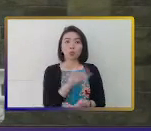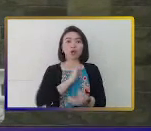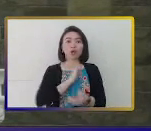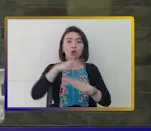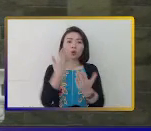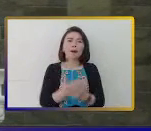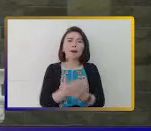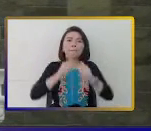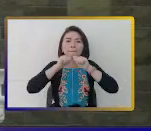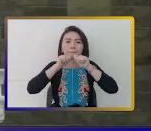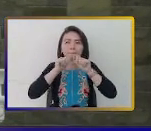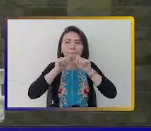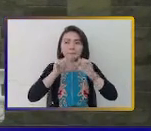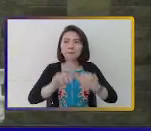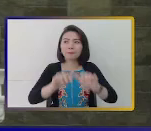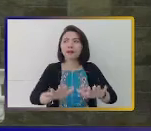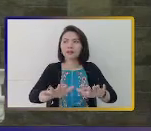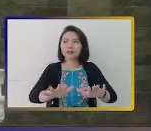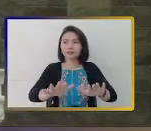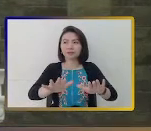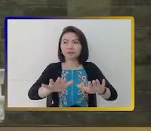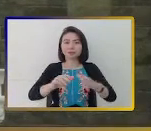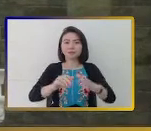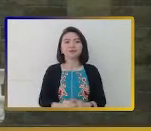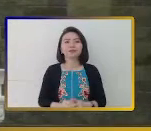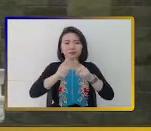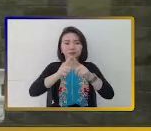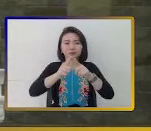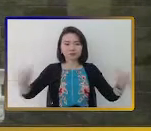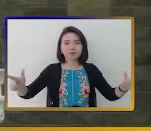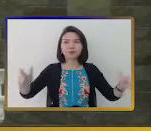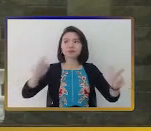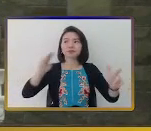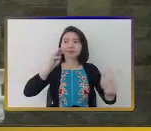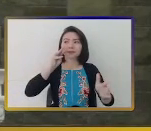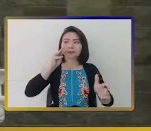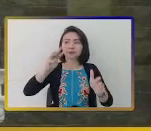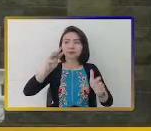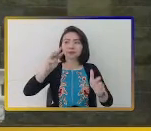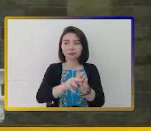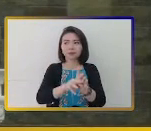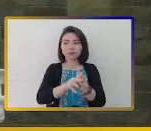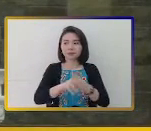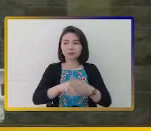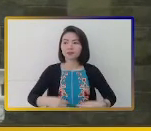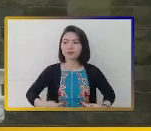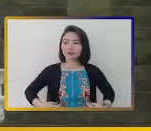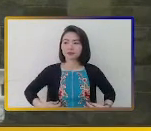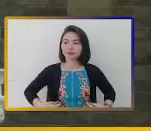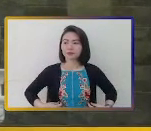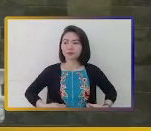Pastor Bernard. Thank you. Great message. Yeah. Let's get more